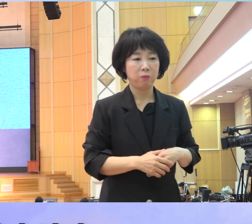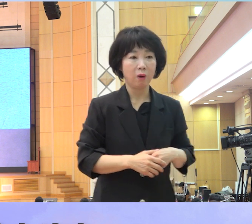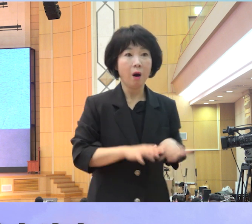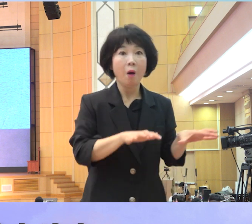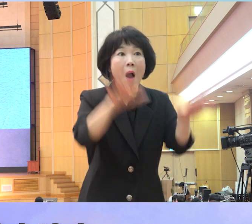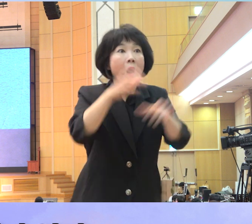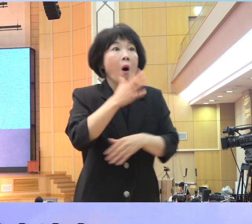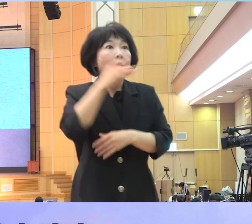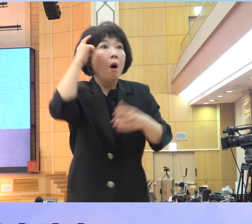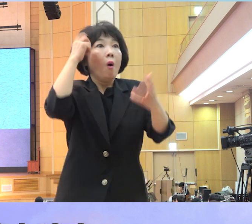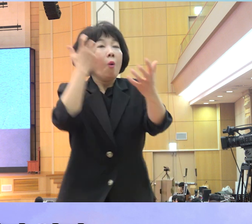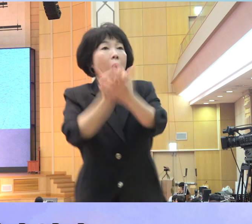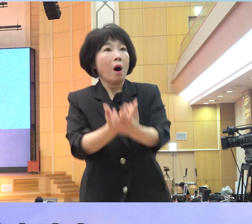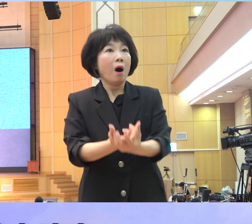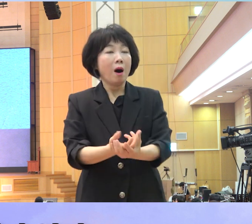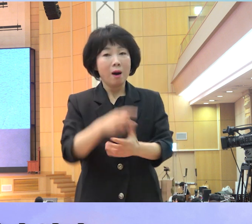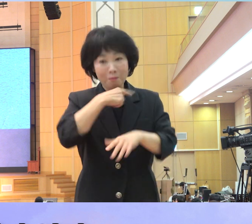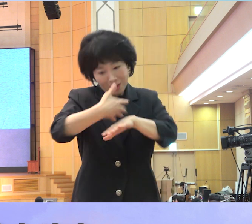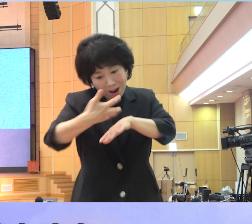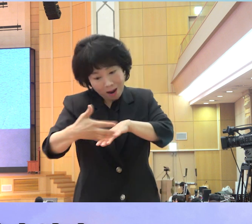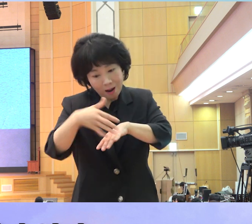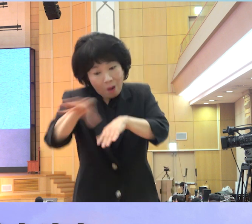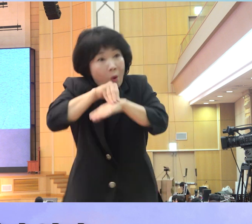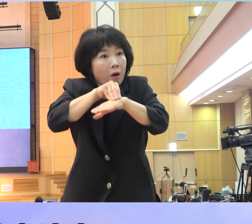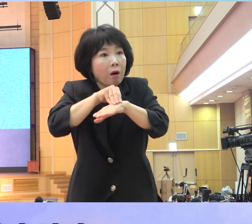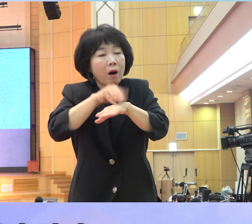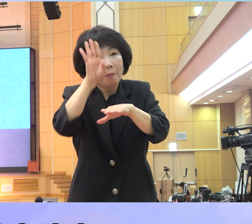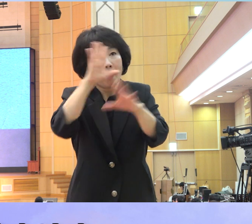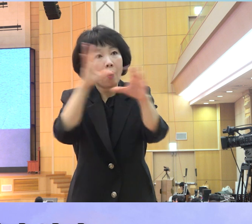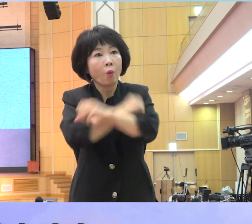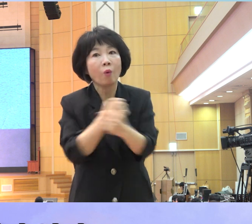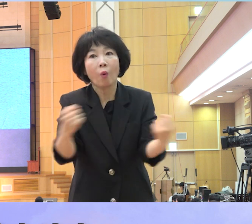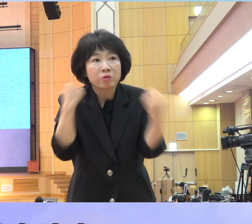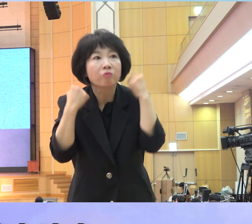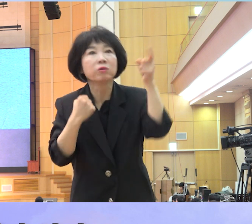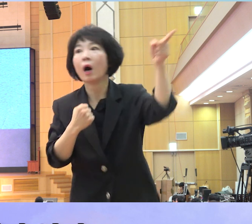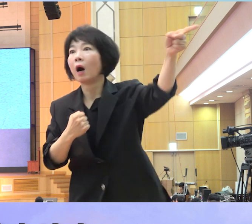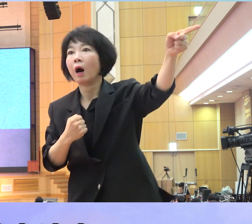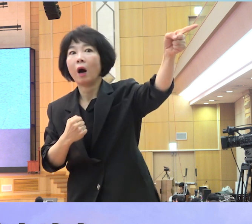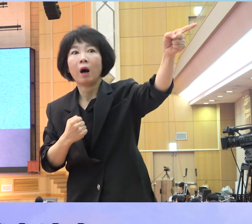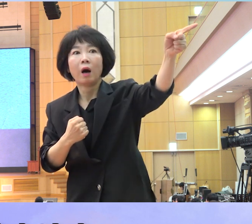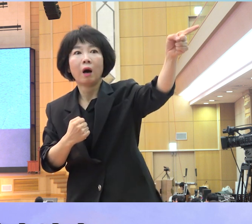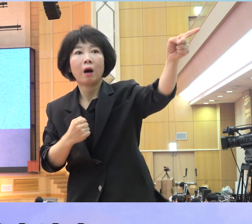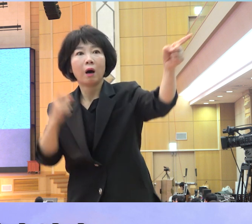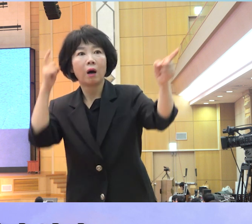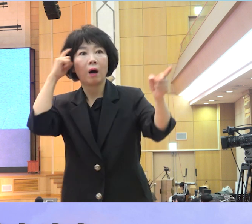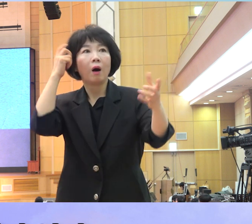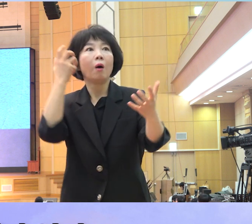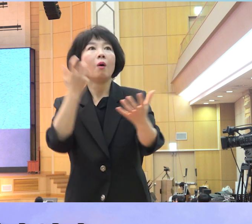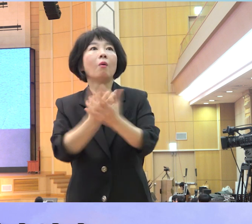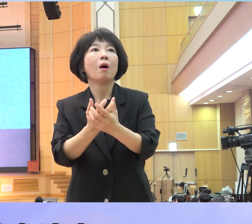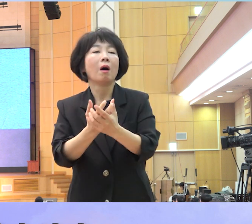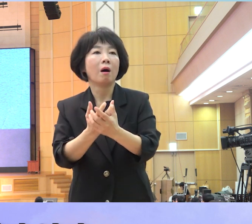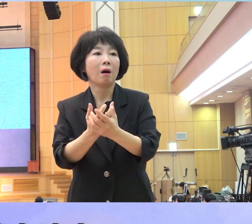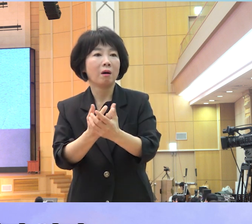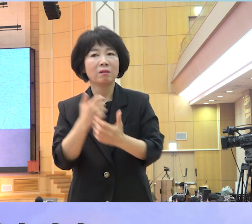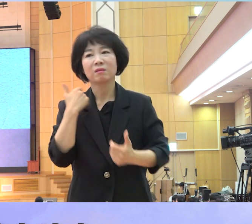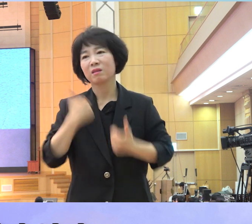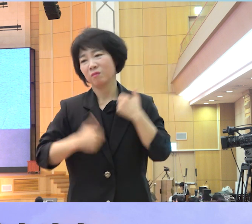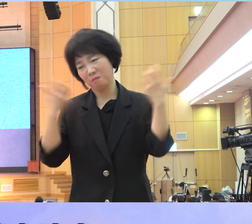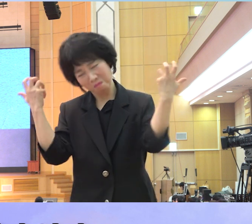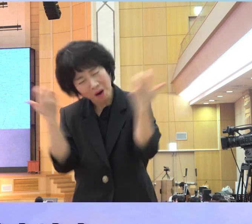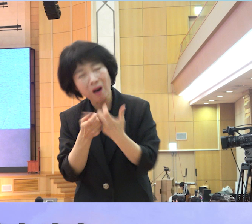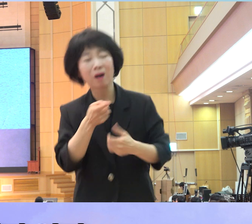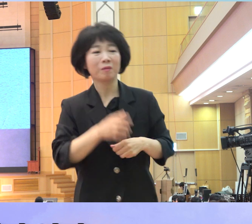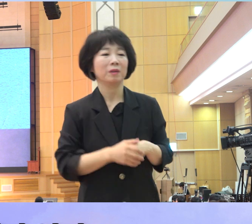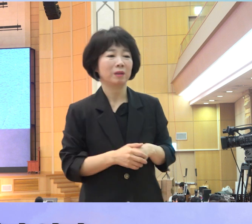와 대단하다, 혈루병 여인도 정말 은혜스럽고 대단하다, 예수님도 당사자니까 얼마나 기쁘고 즐거운